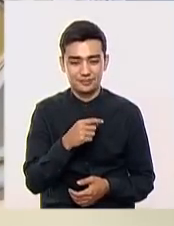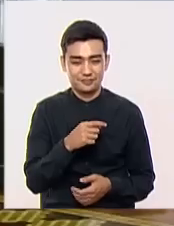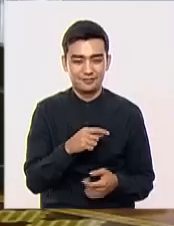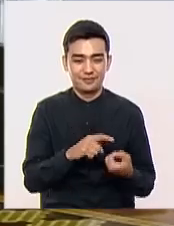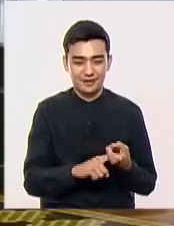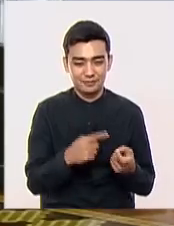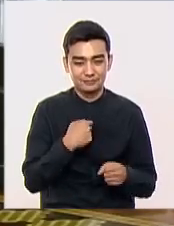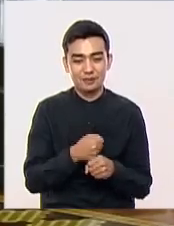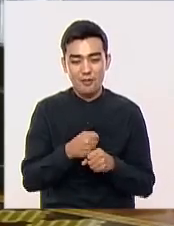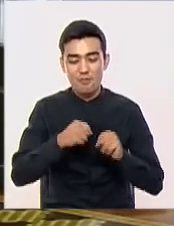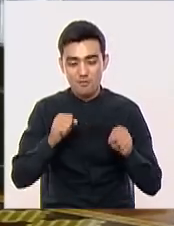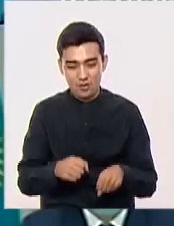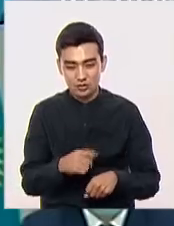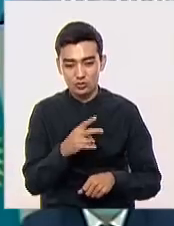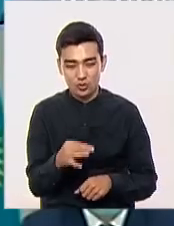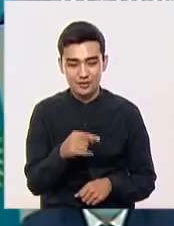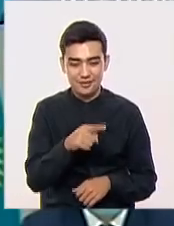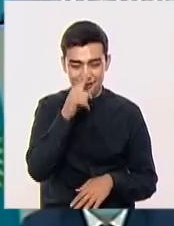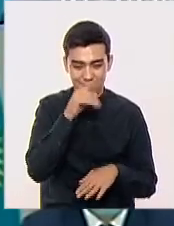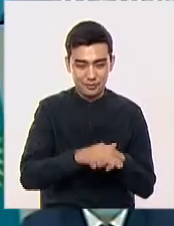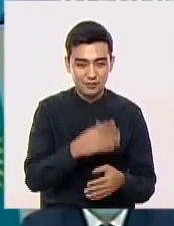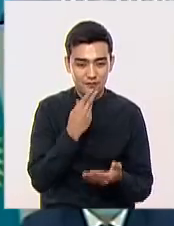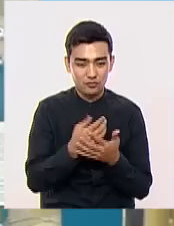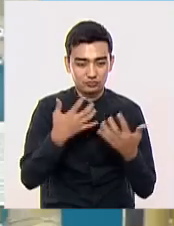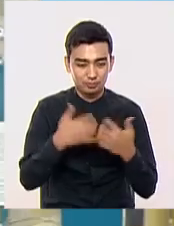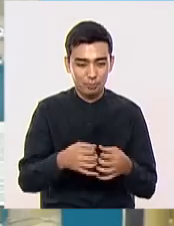кез келген жағдайда бұл үкіметтің салмақты есебі.